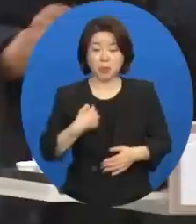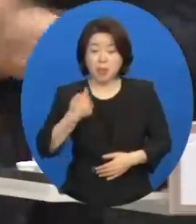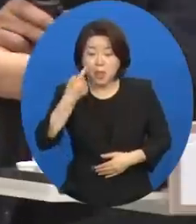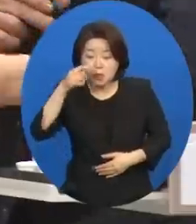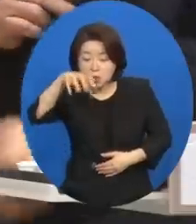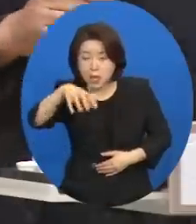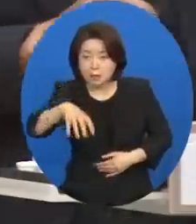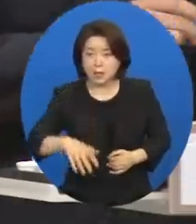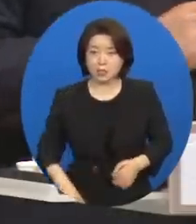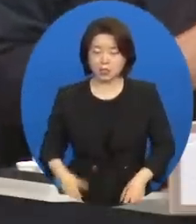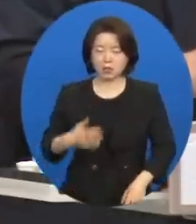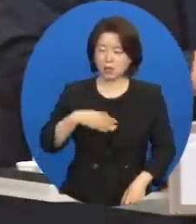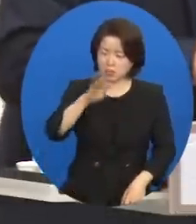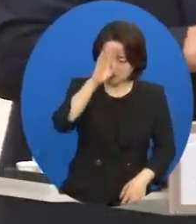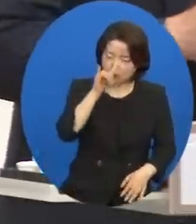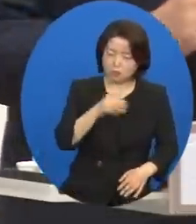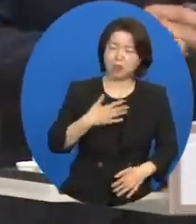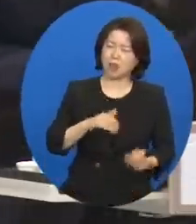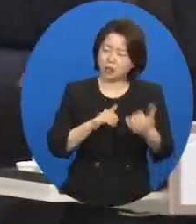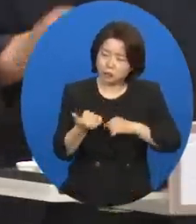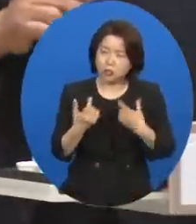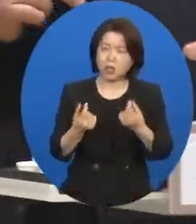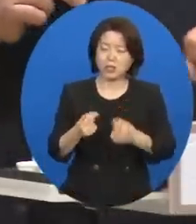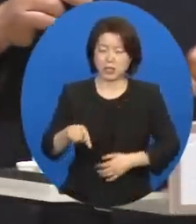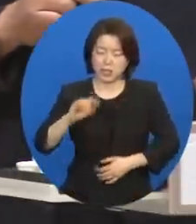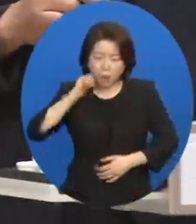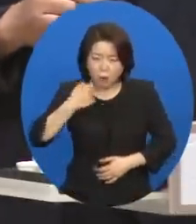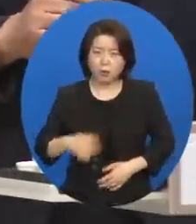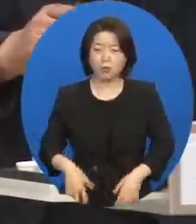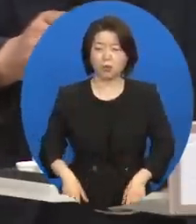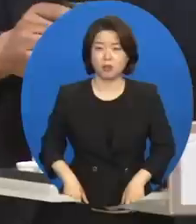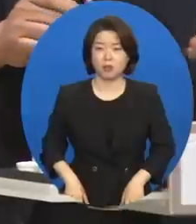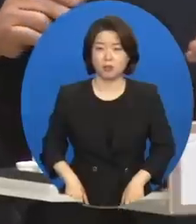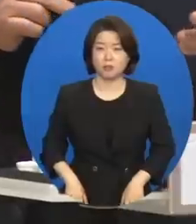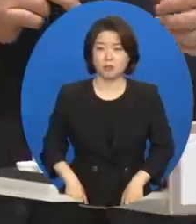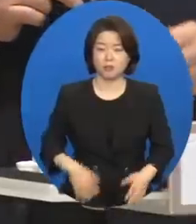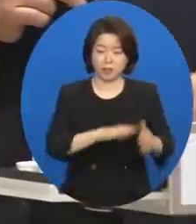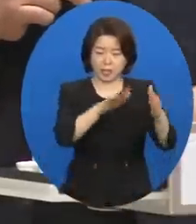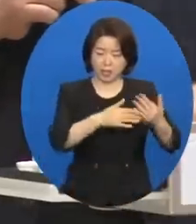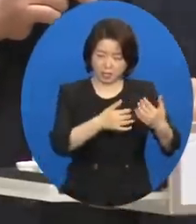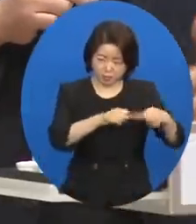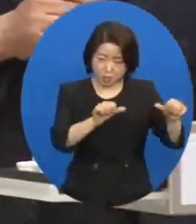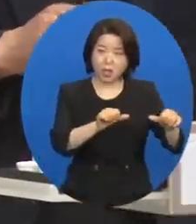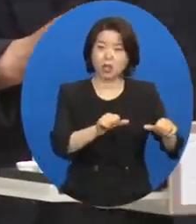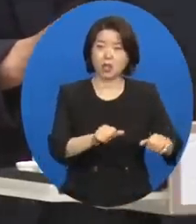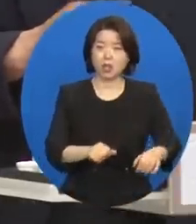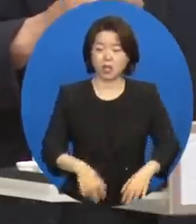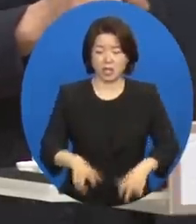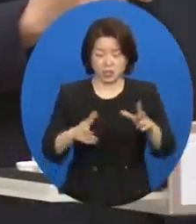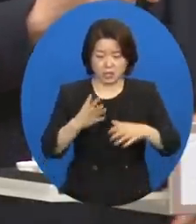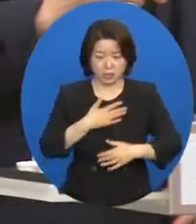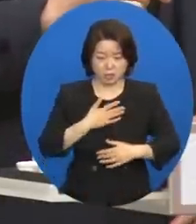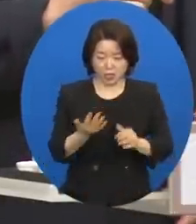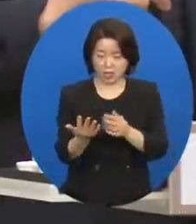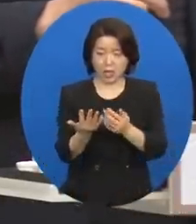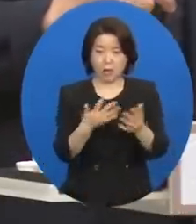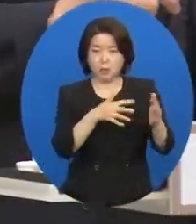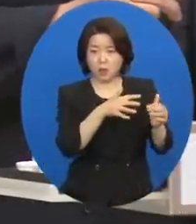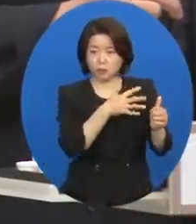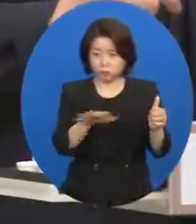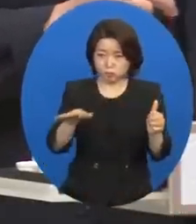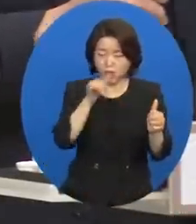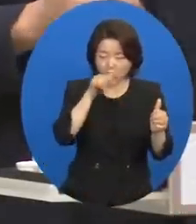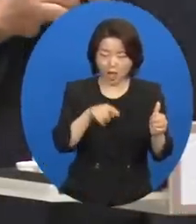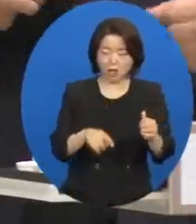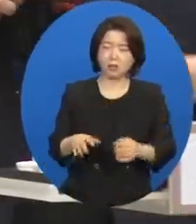제가 이렇게 병들었습니다. 이렇게 죽겠습니다. 이렇게 어렵습니다. 가정이 다 깨집니다. 지금 내가 왕따 당하고 있습니다. 그러니